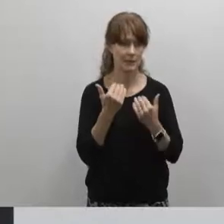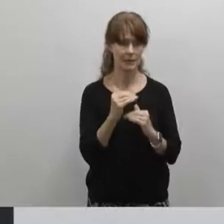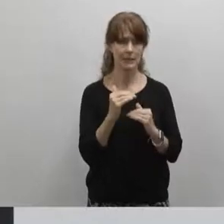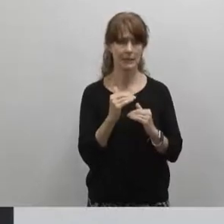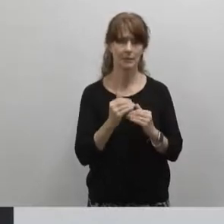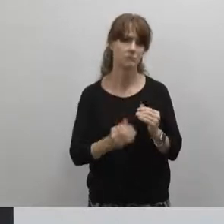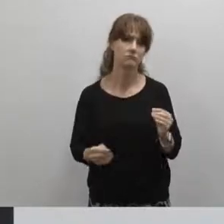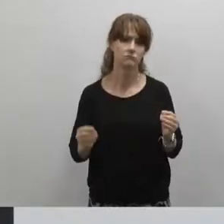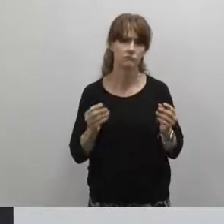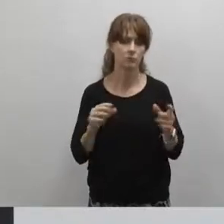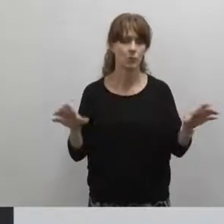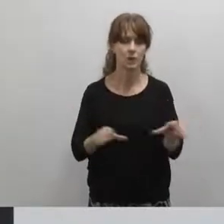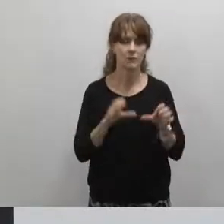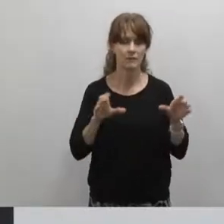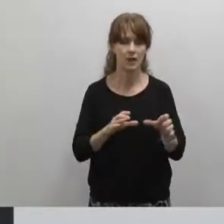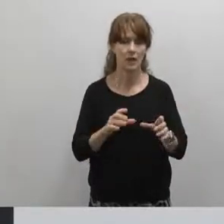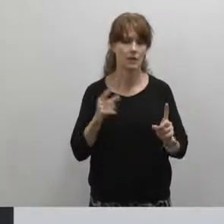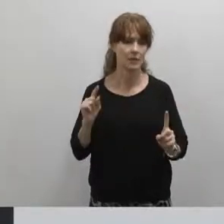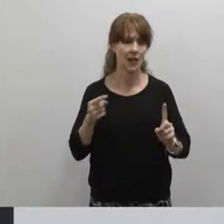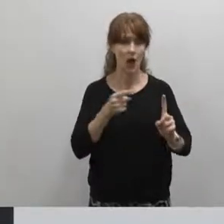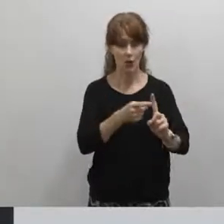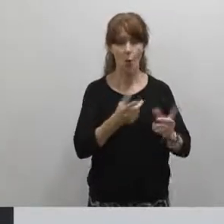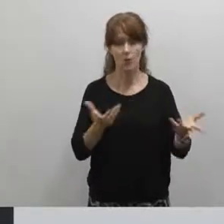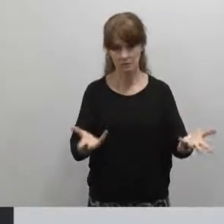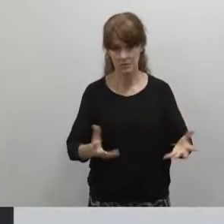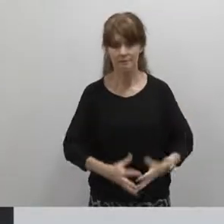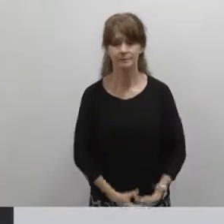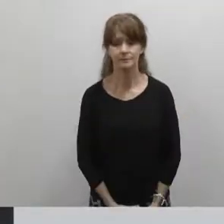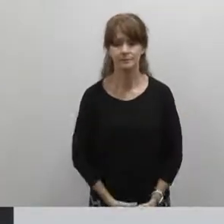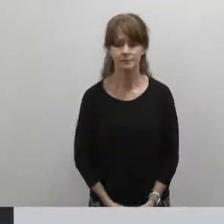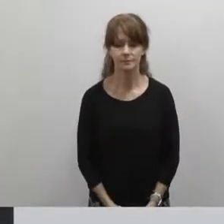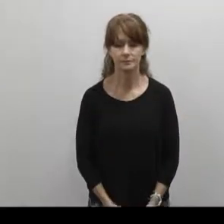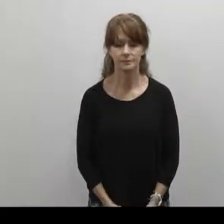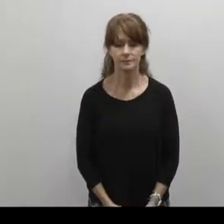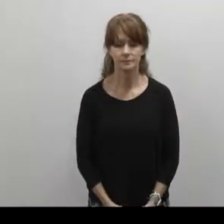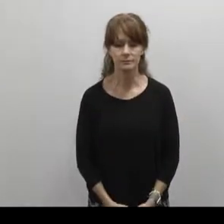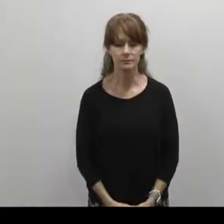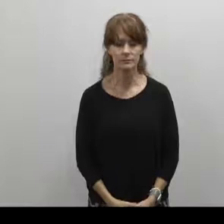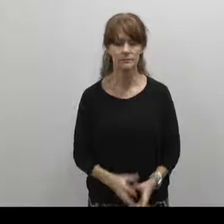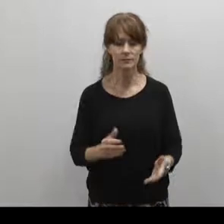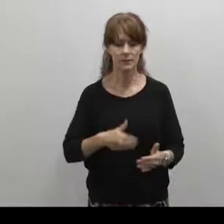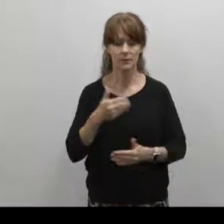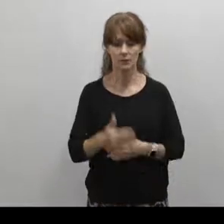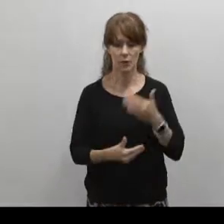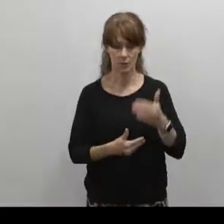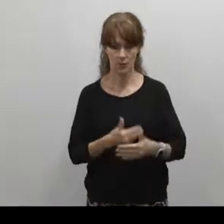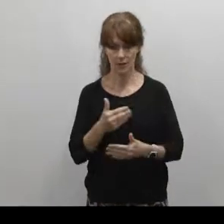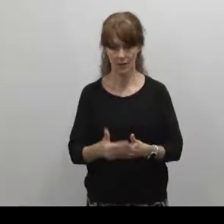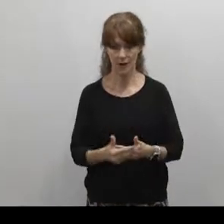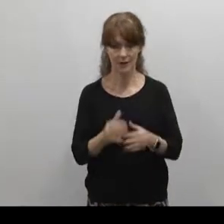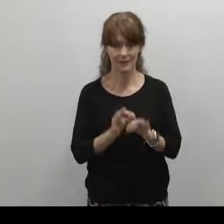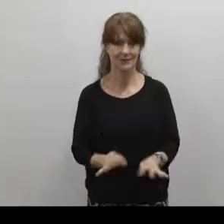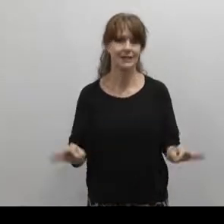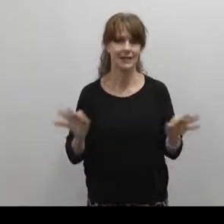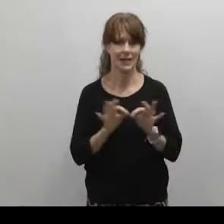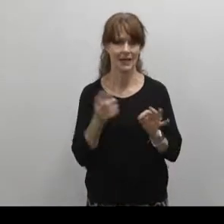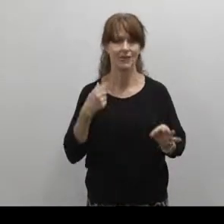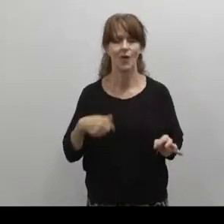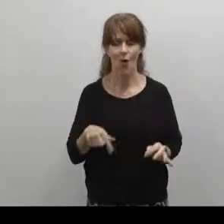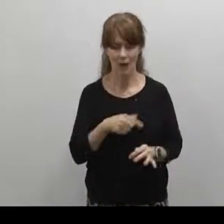ai thua cái càng nhiều bao kia hay vừa tập làm một cái ca đo school board bao dương